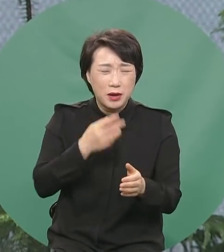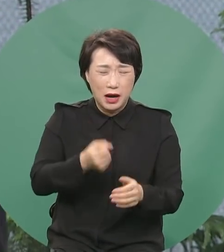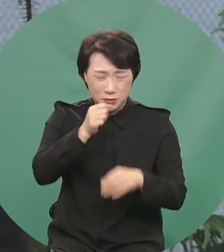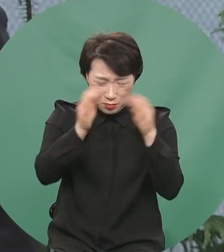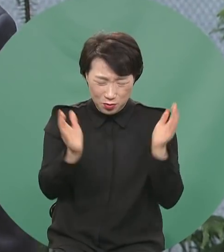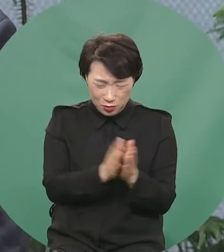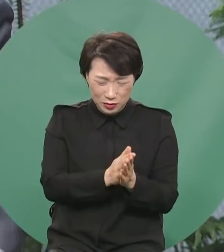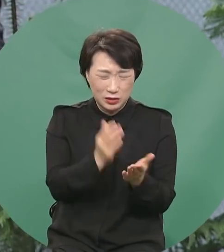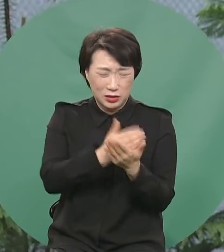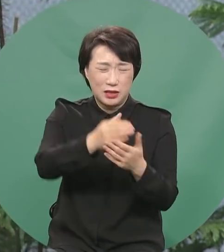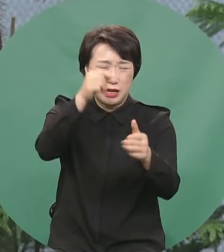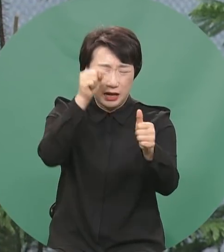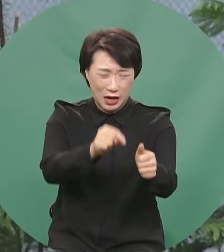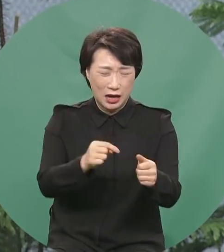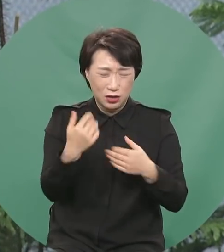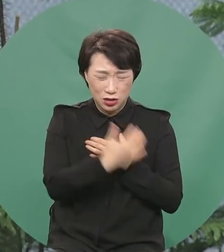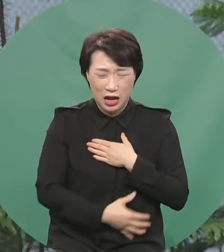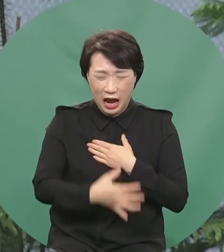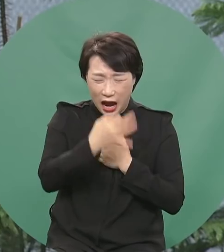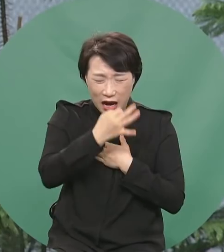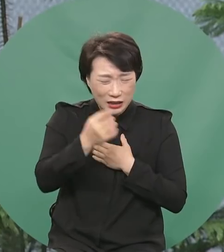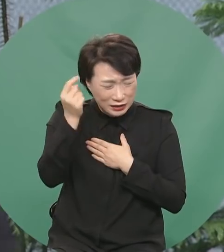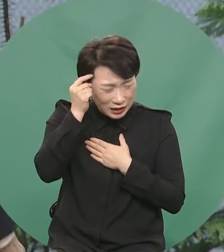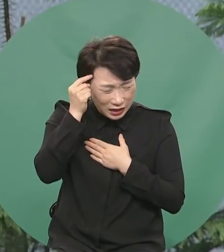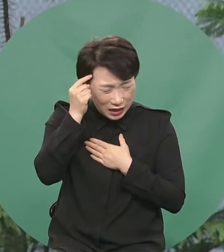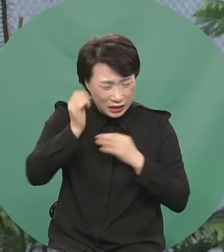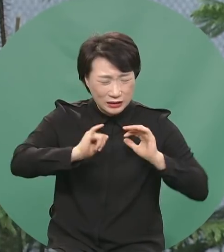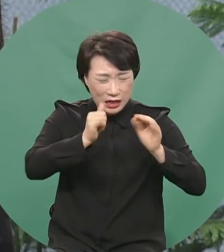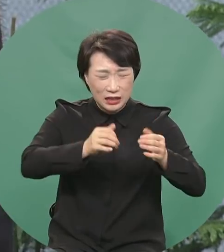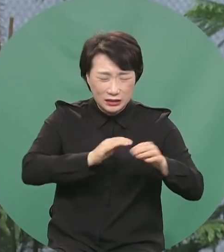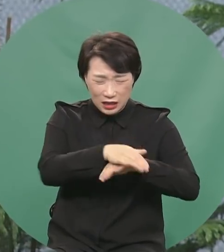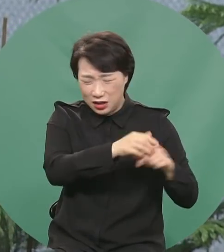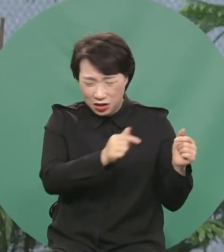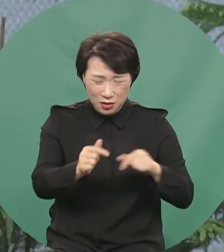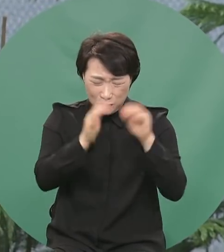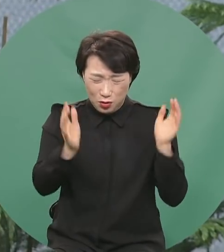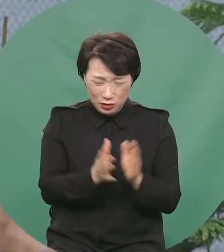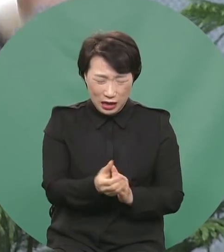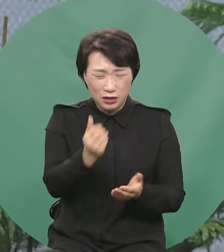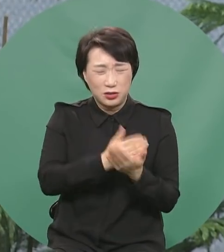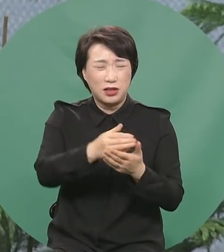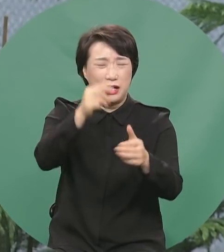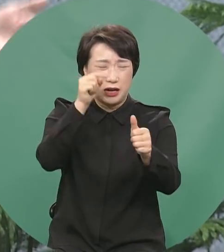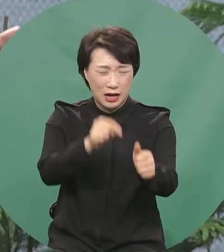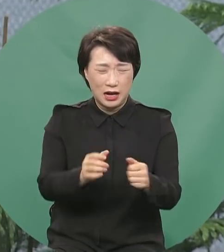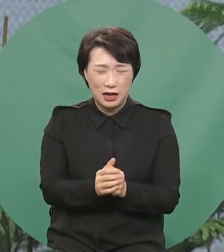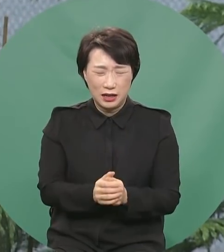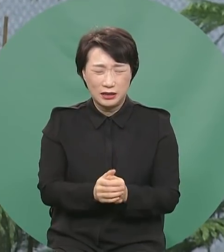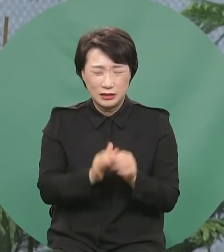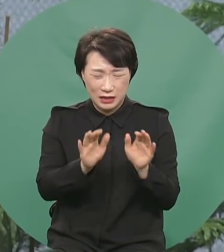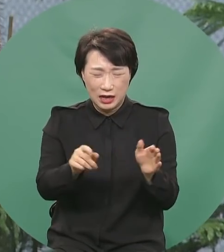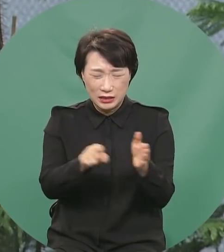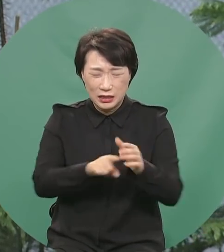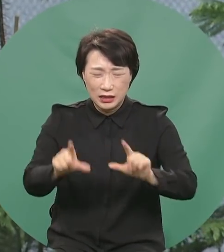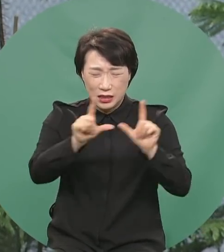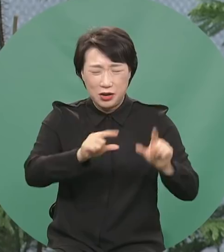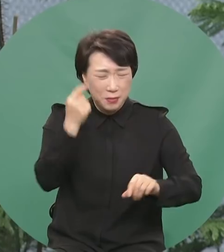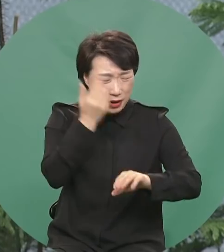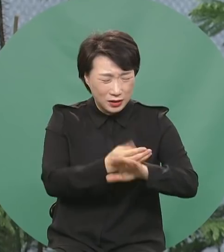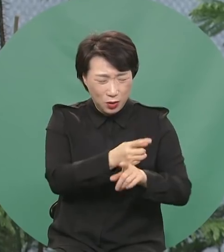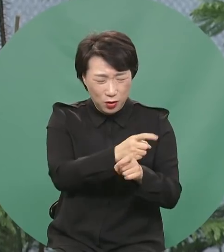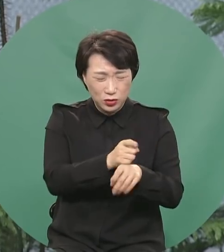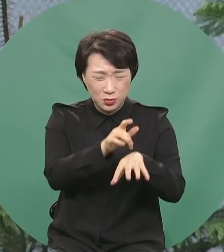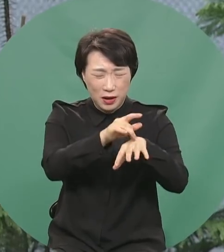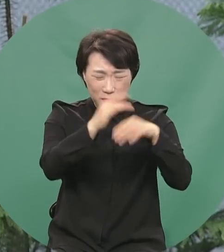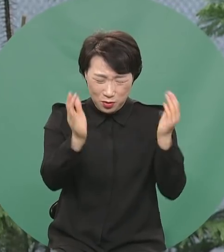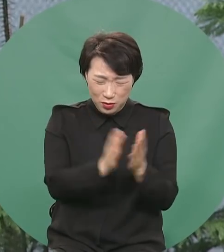가지고 떠나가라. 육신의 소욕, 정욕, 세속적인 거 다 가지고 떠나가라. 신앙생활에 반대되는 원수 다